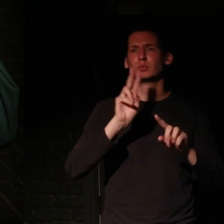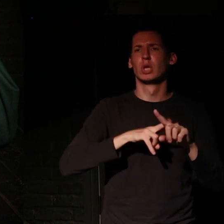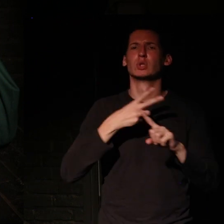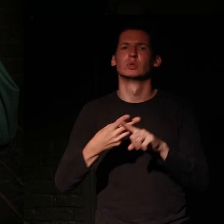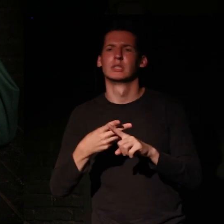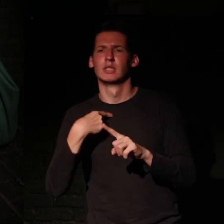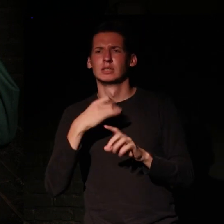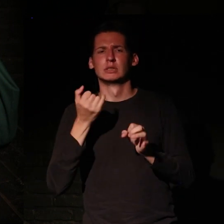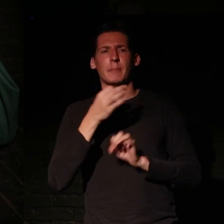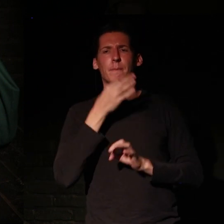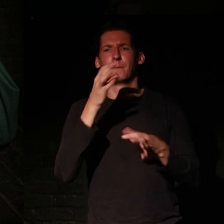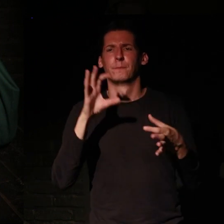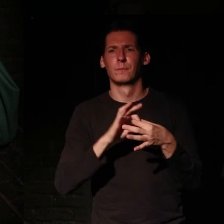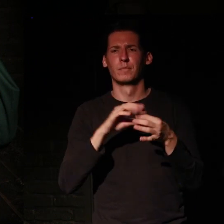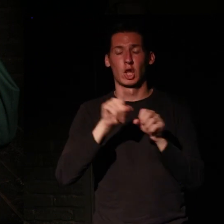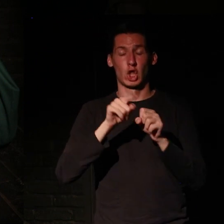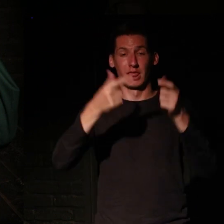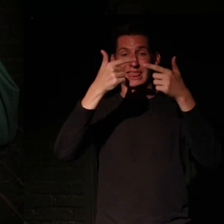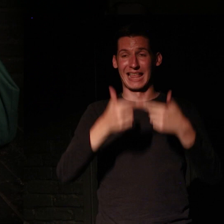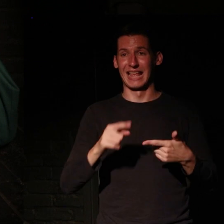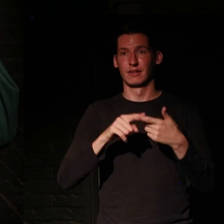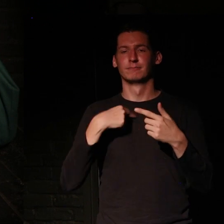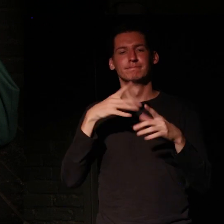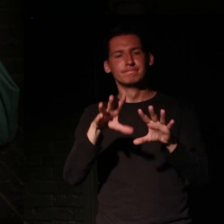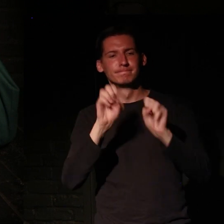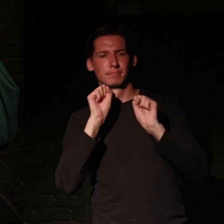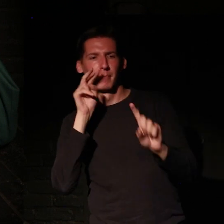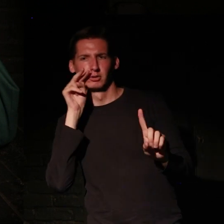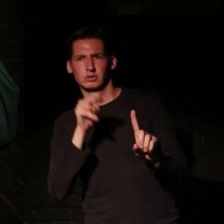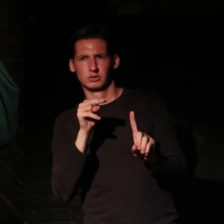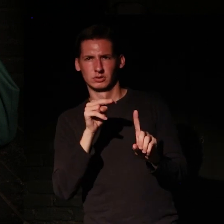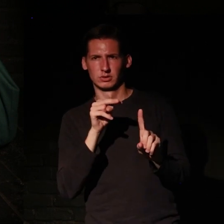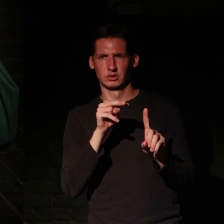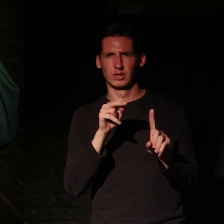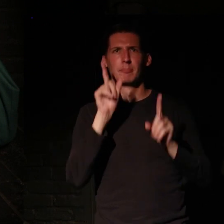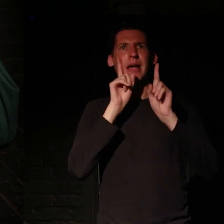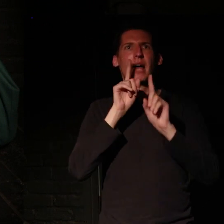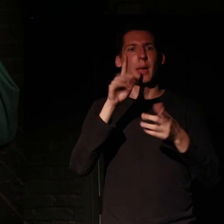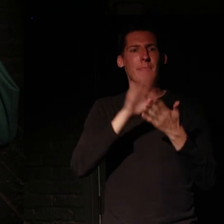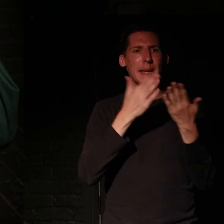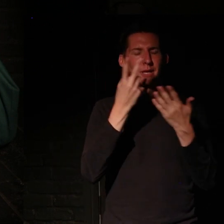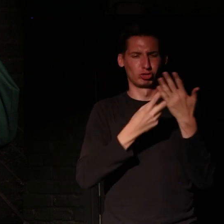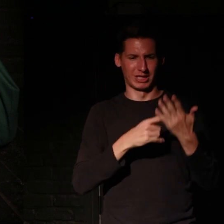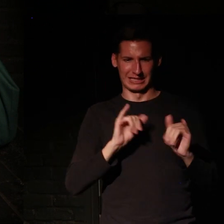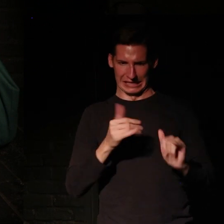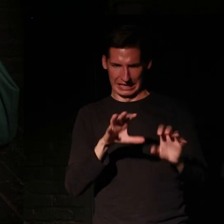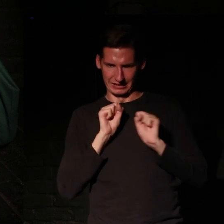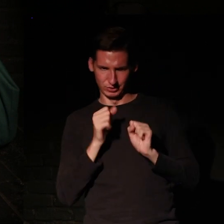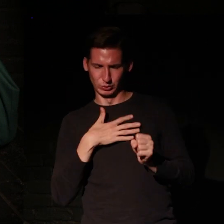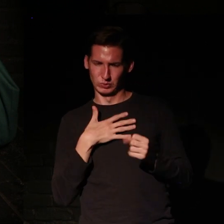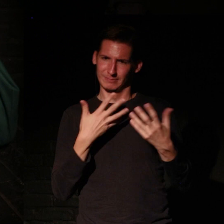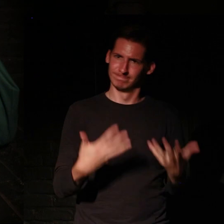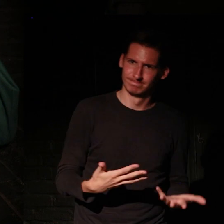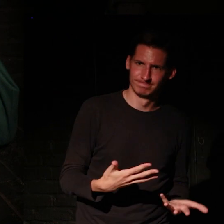zadać pytanie o treść interpretacji w kontekście jak czytać Biblię dzisiaj. Słowo wstępu. Był kiedyś